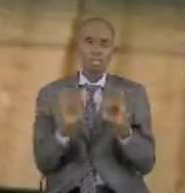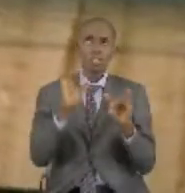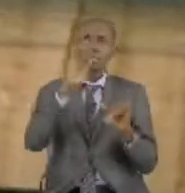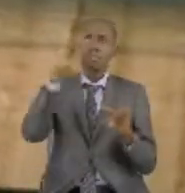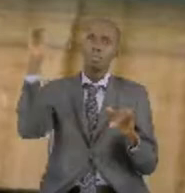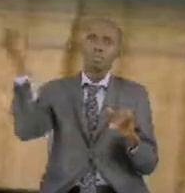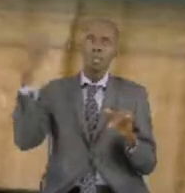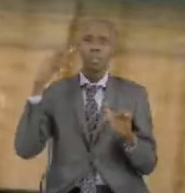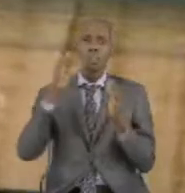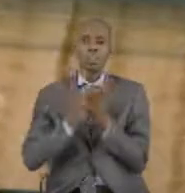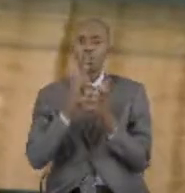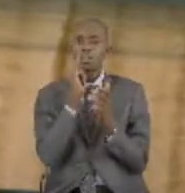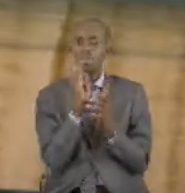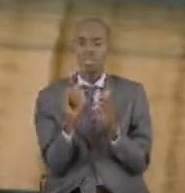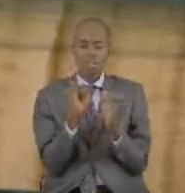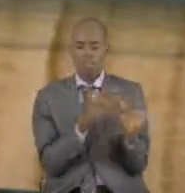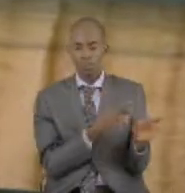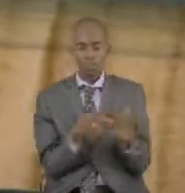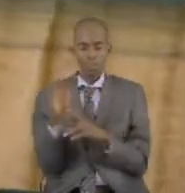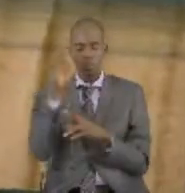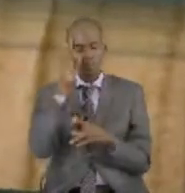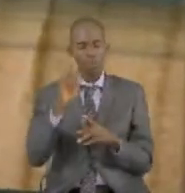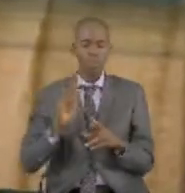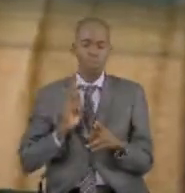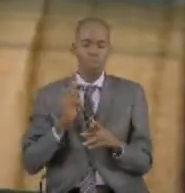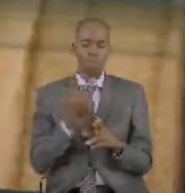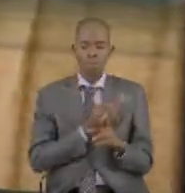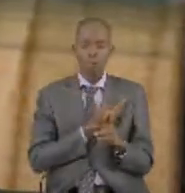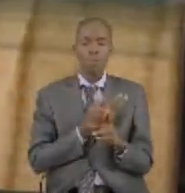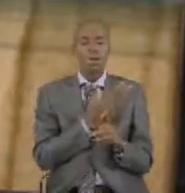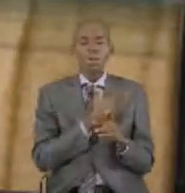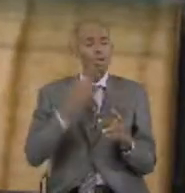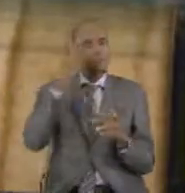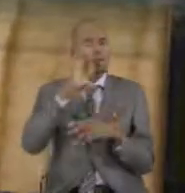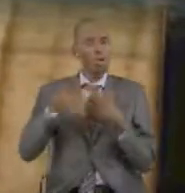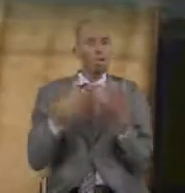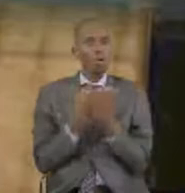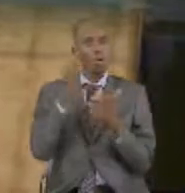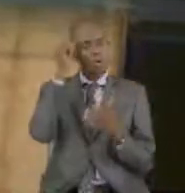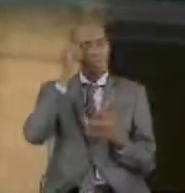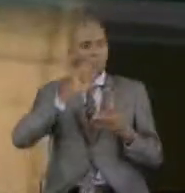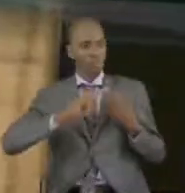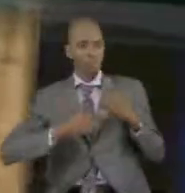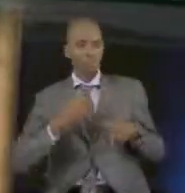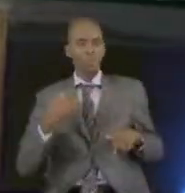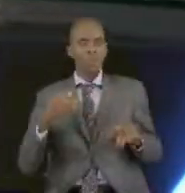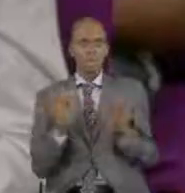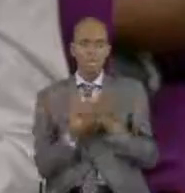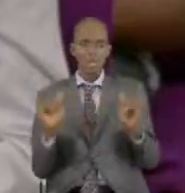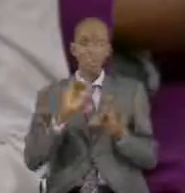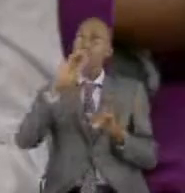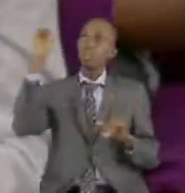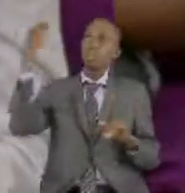grâce qui étaient disponibles pour paulhan et pour tous ses compagnons cette même glace sera